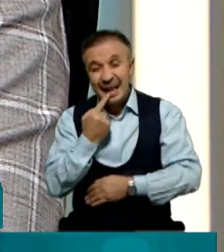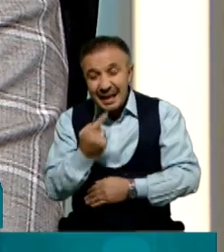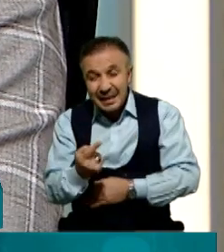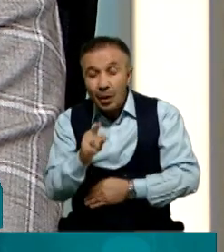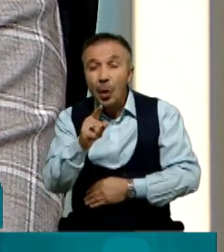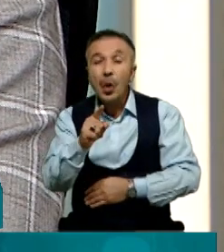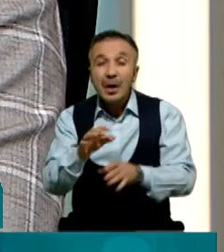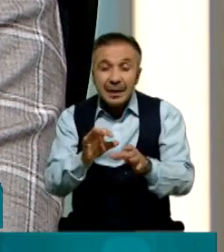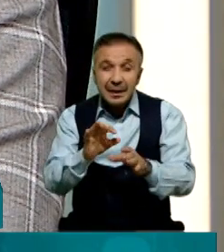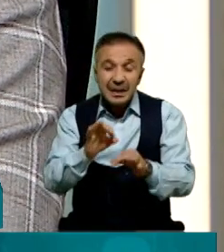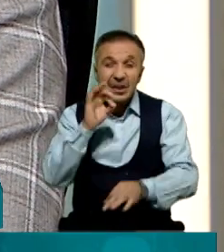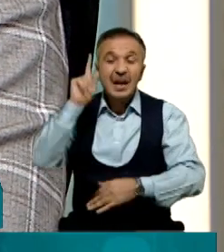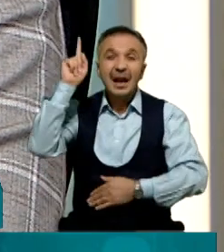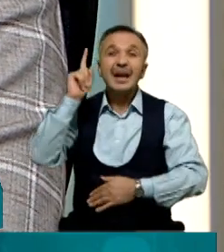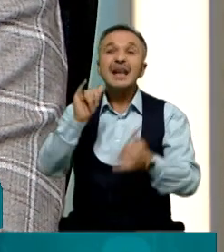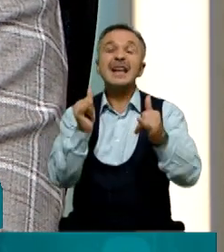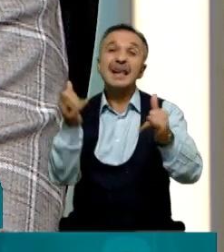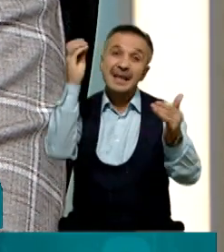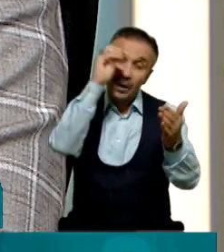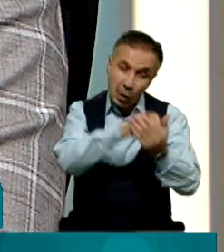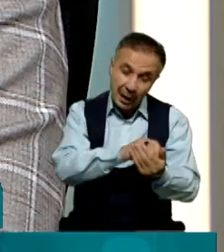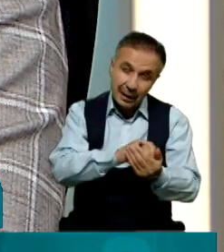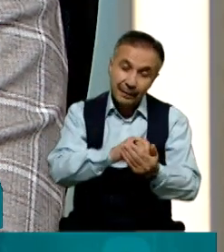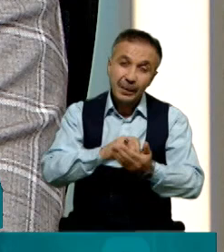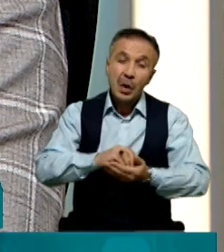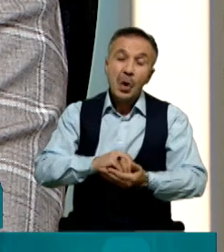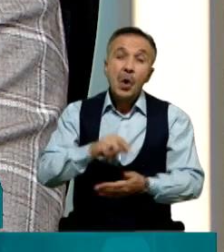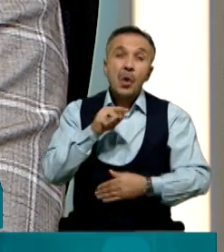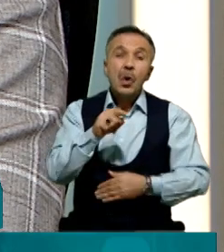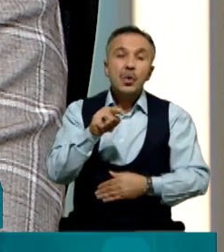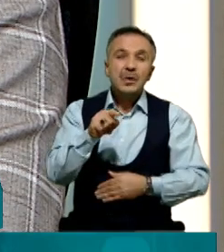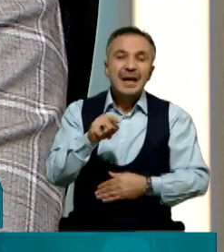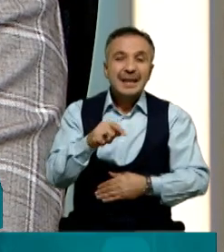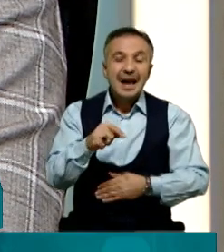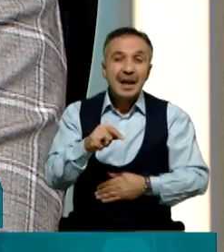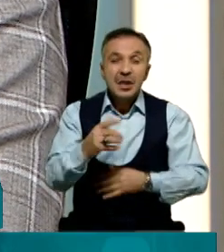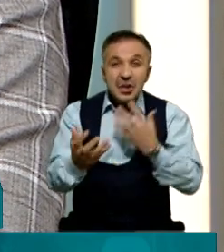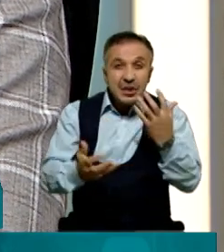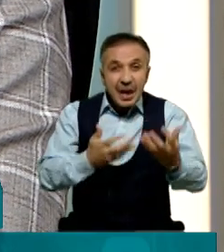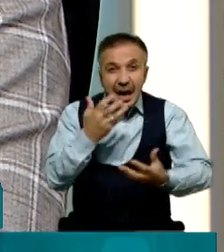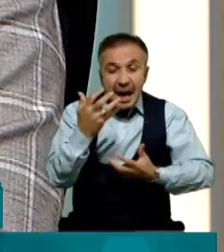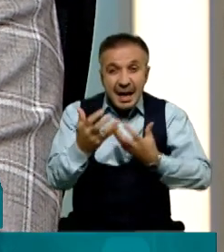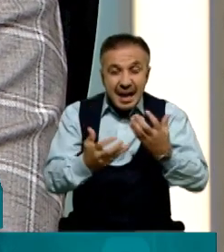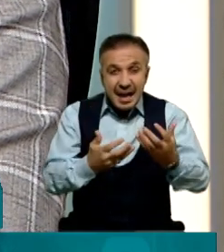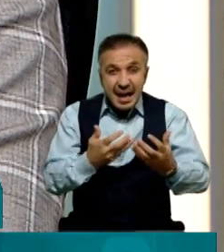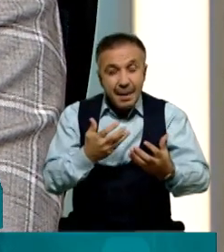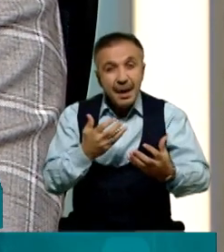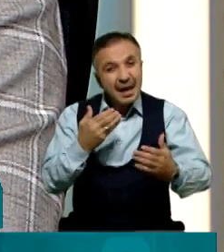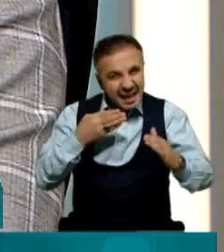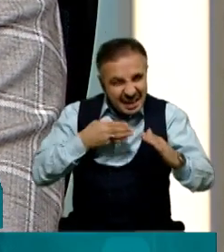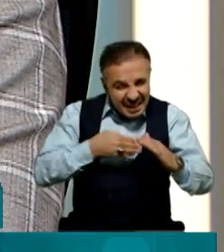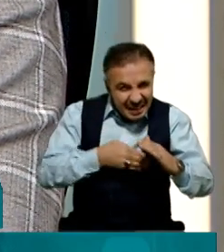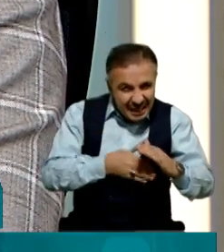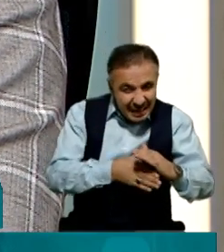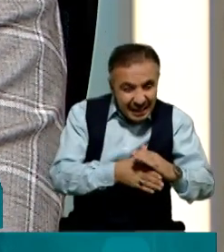cennetine koyar ve üzerine Cehennem hak olmuş 10 akrabasına da şefaat